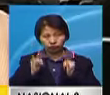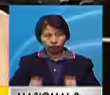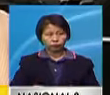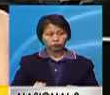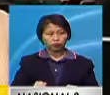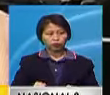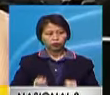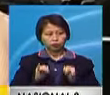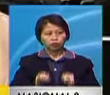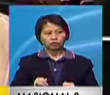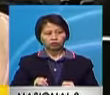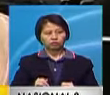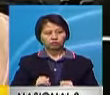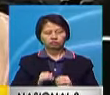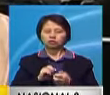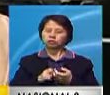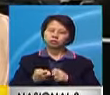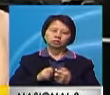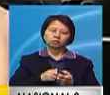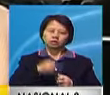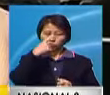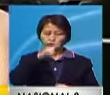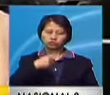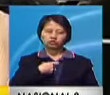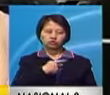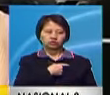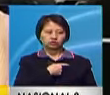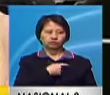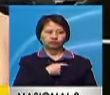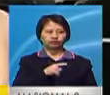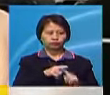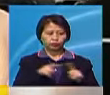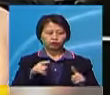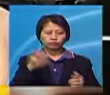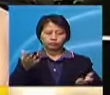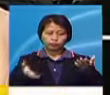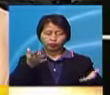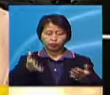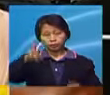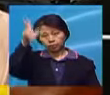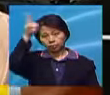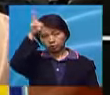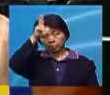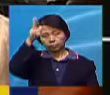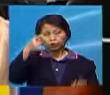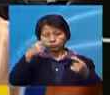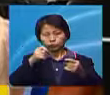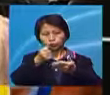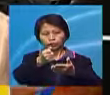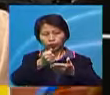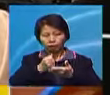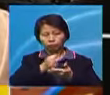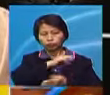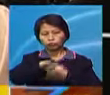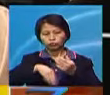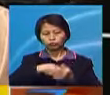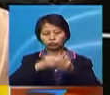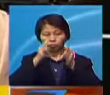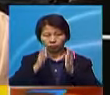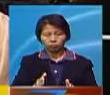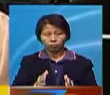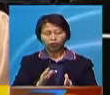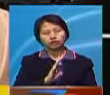seems like a kind of trouble for us. But maybe government try to help everybody.